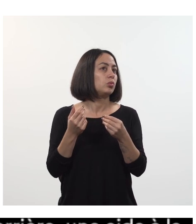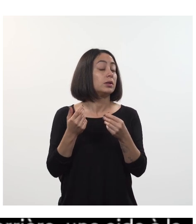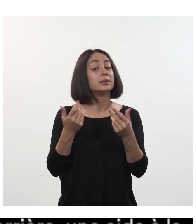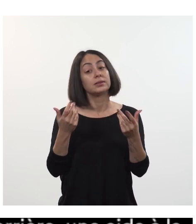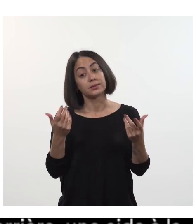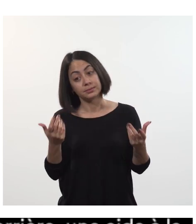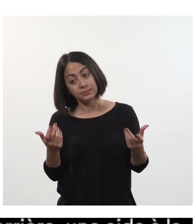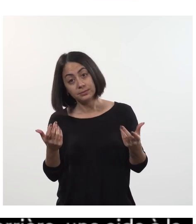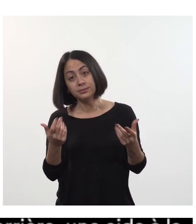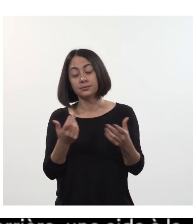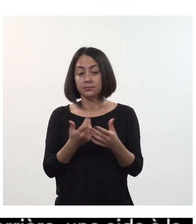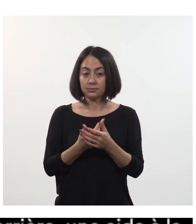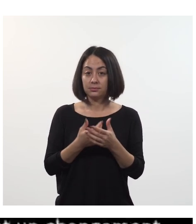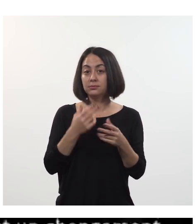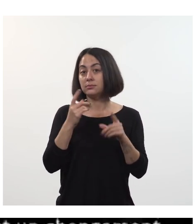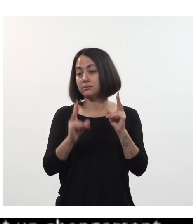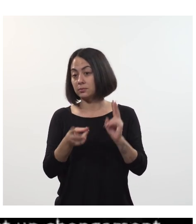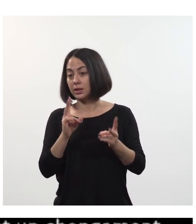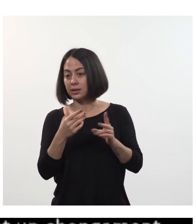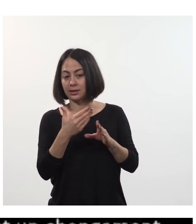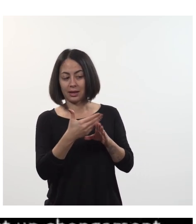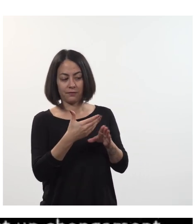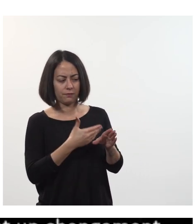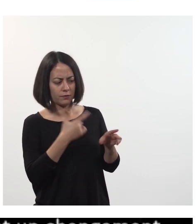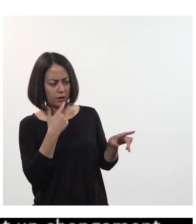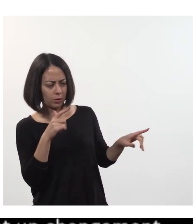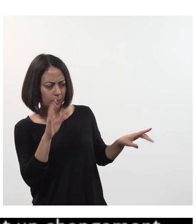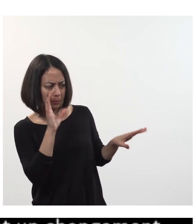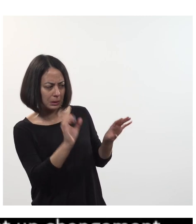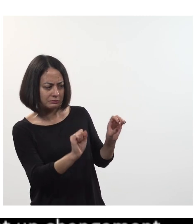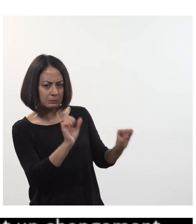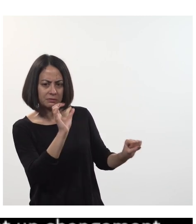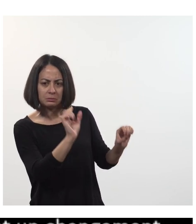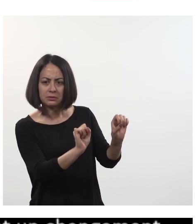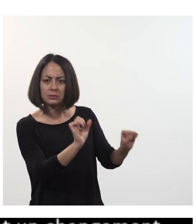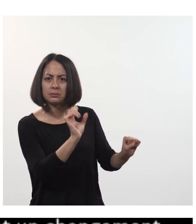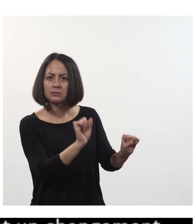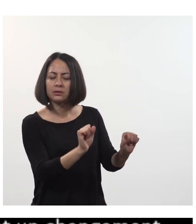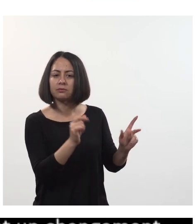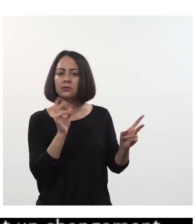entre guillemets, un pré-repérage pour derrière se dire, est-ce qu'il faut finalement qu'on envoie